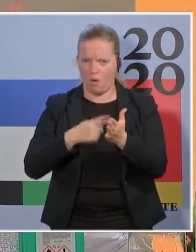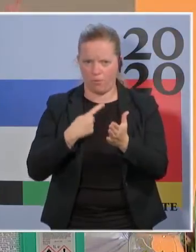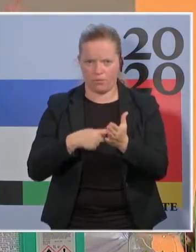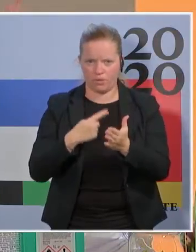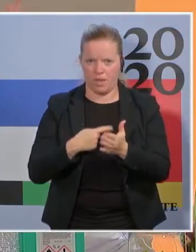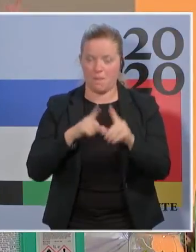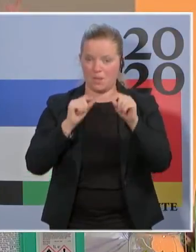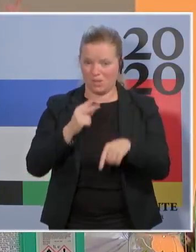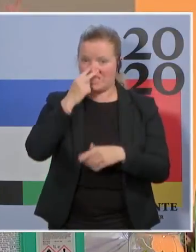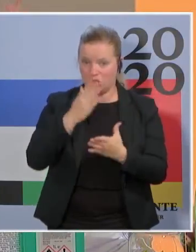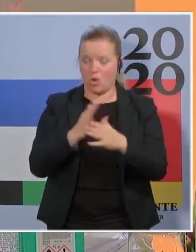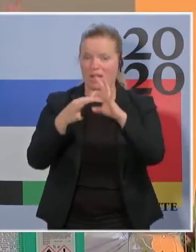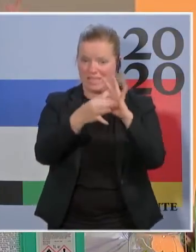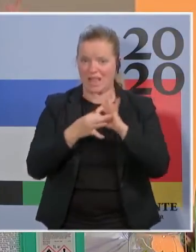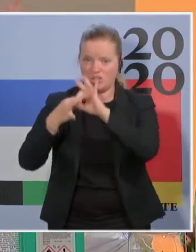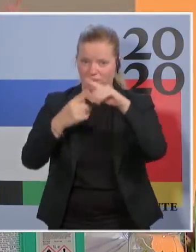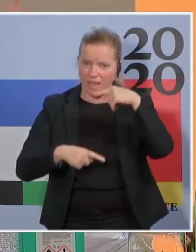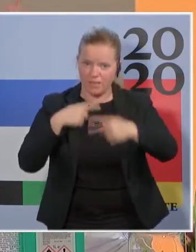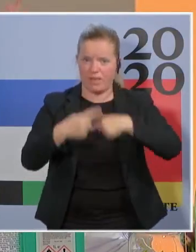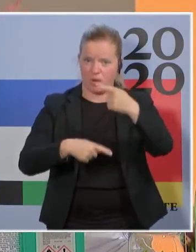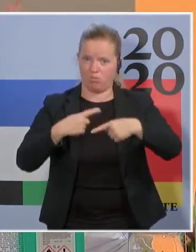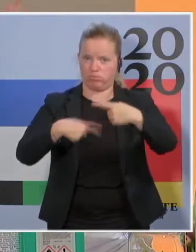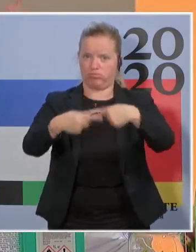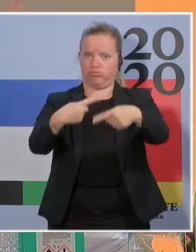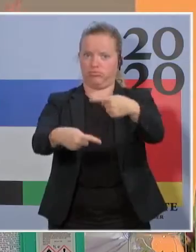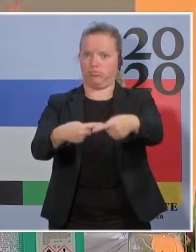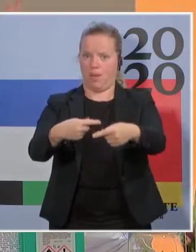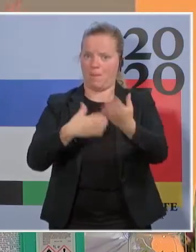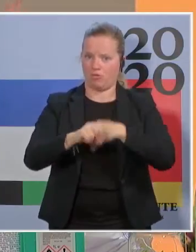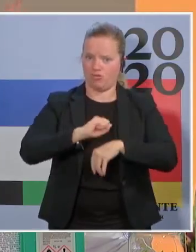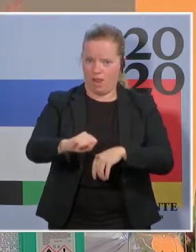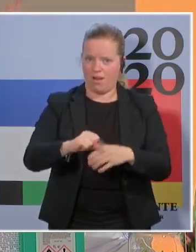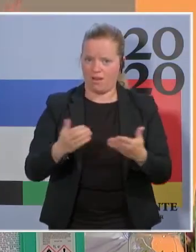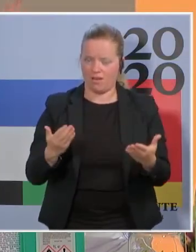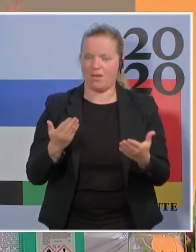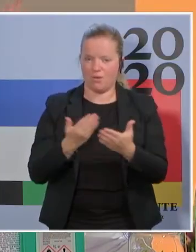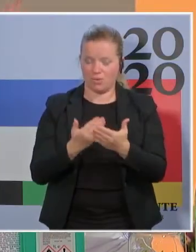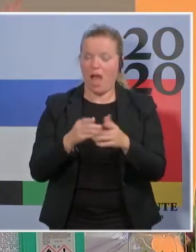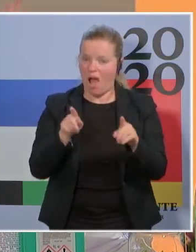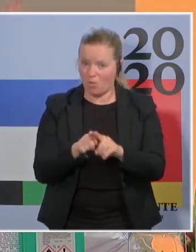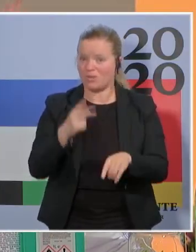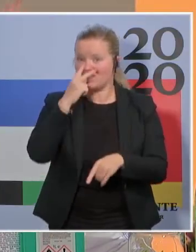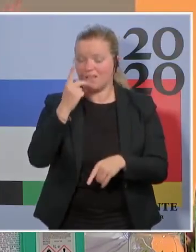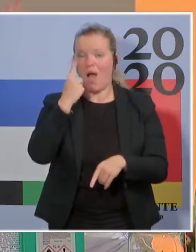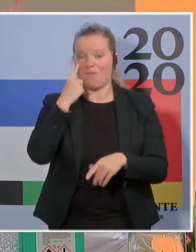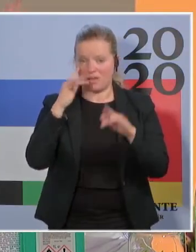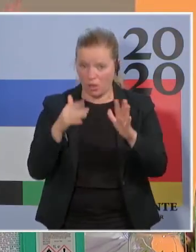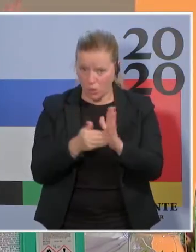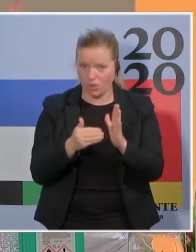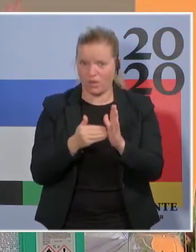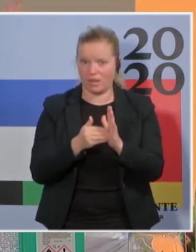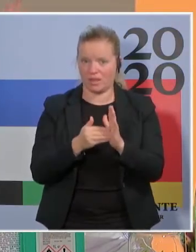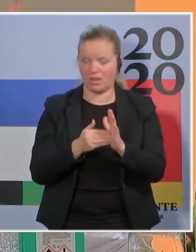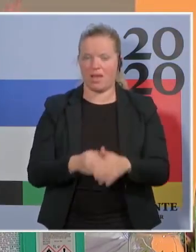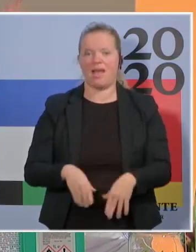die Geschwindigkeit einer gesellschaftlichen Entwicklung, sondern hier sieht man auch die Notwendigkeit, und wenn das Recht vom